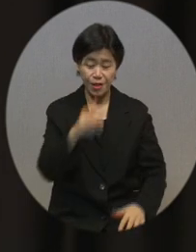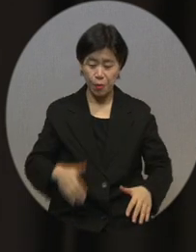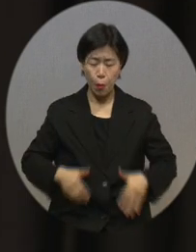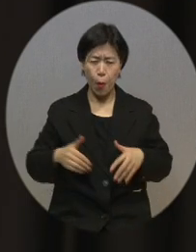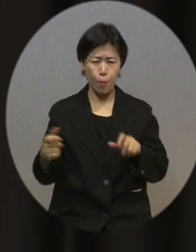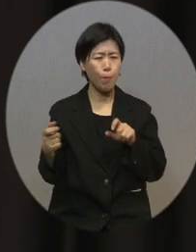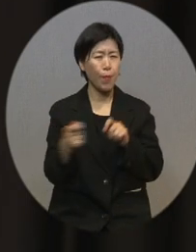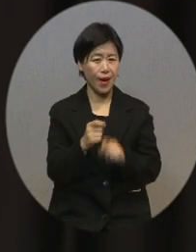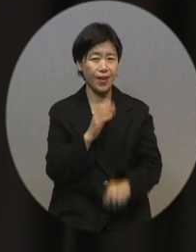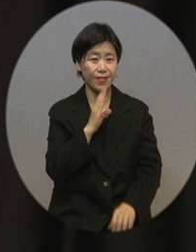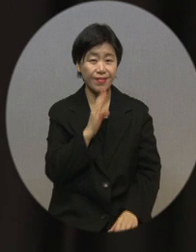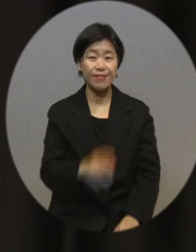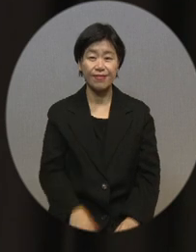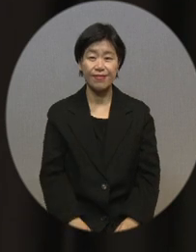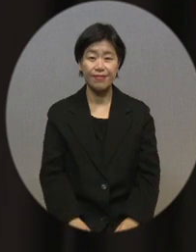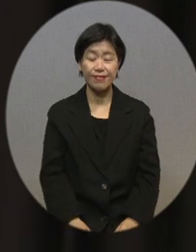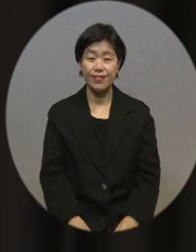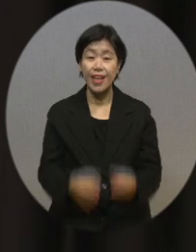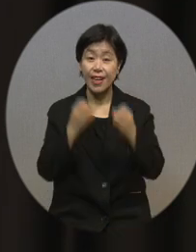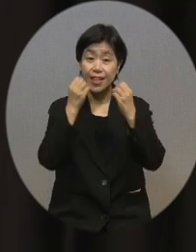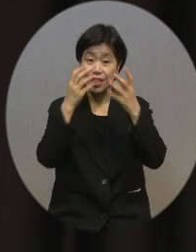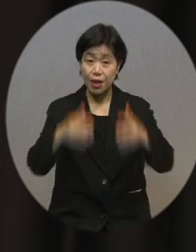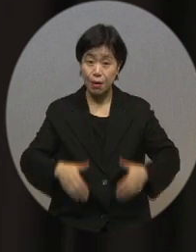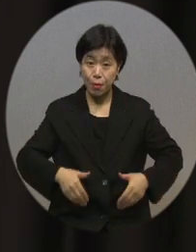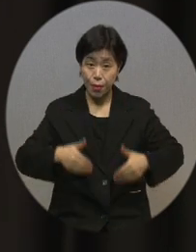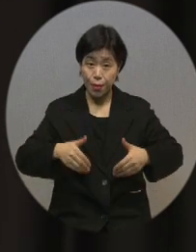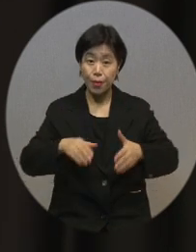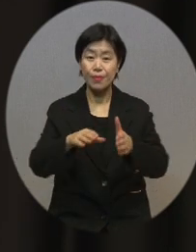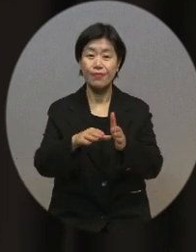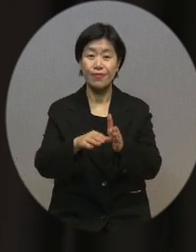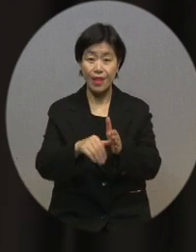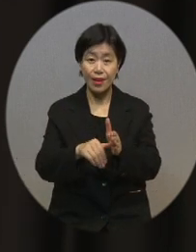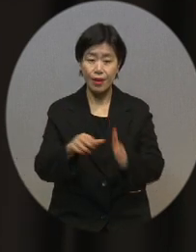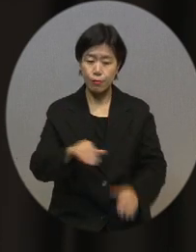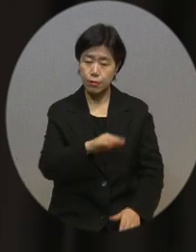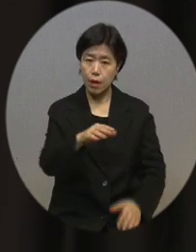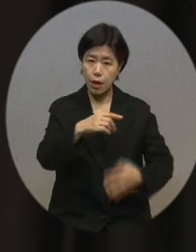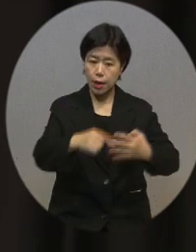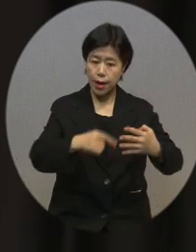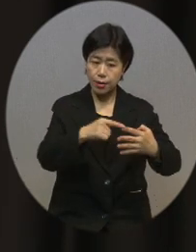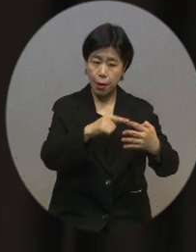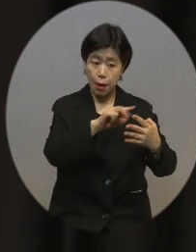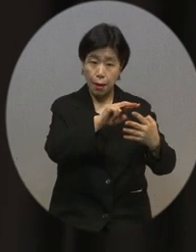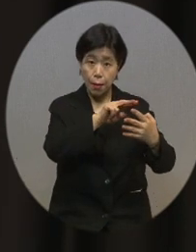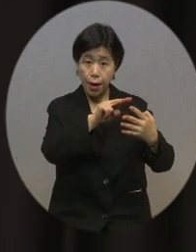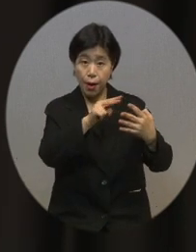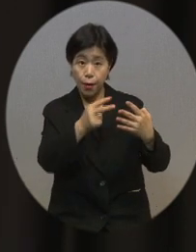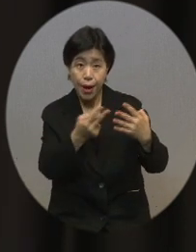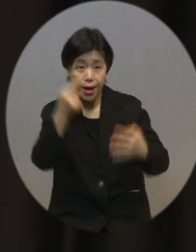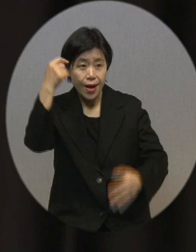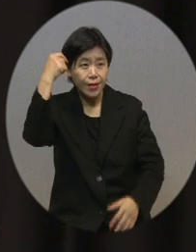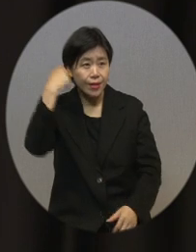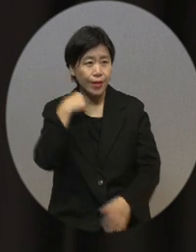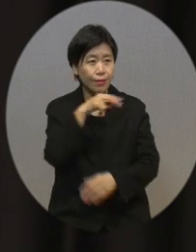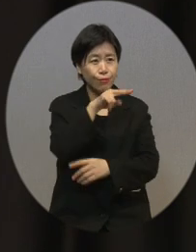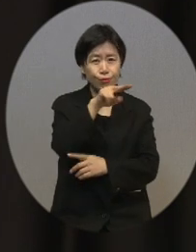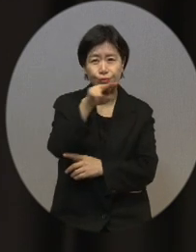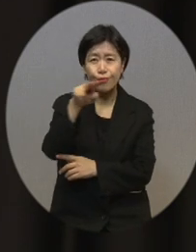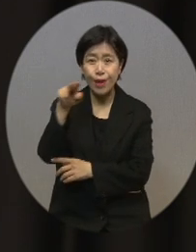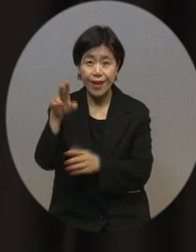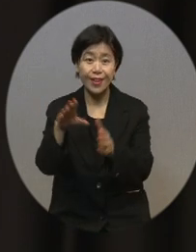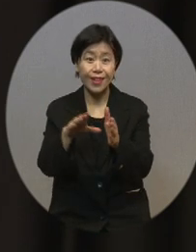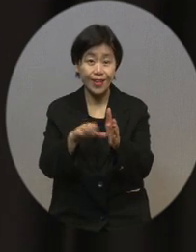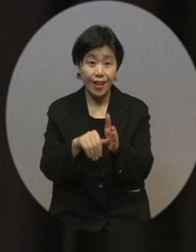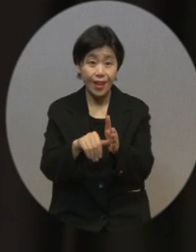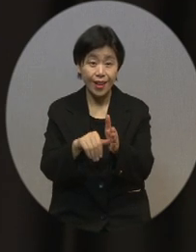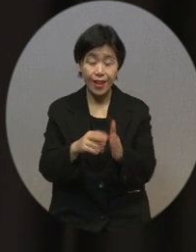같습니다. 이렇게 새봄에 우리가 이렇게 계절적인 변화를 느껴보다 보면